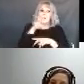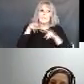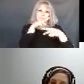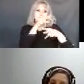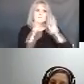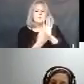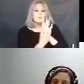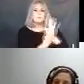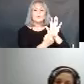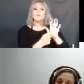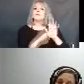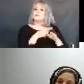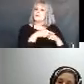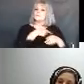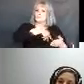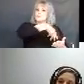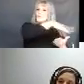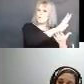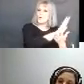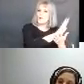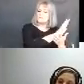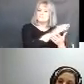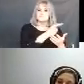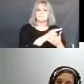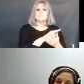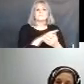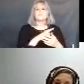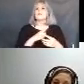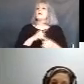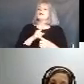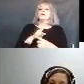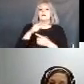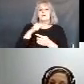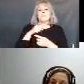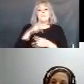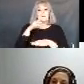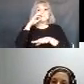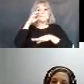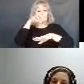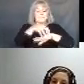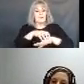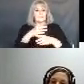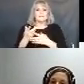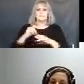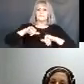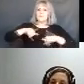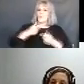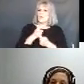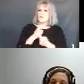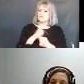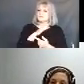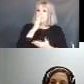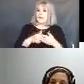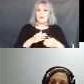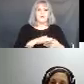volk het gesien, het die teken gebeur. So toe gaan, waartoe gaan Petrus en Johannes toe, direct